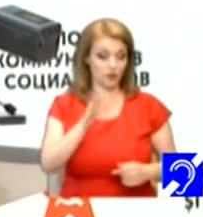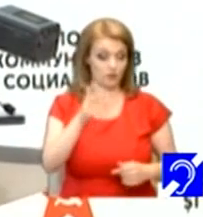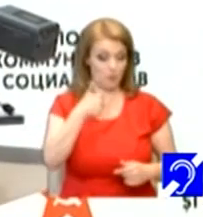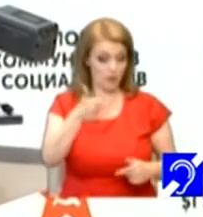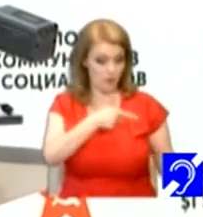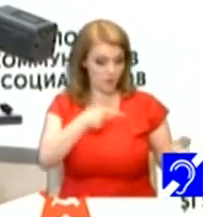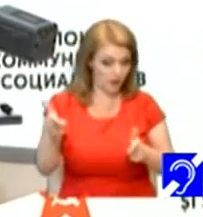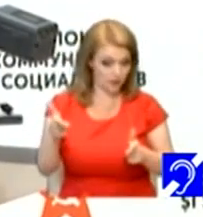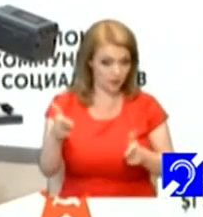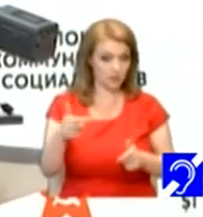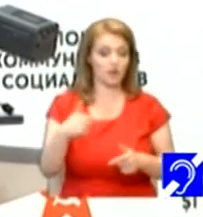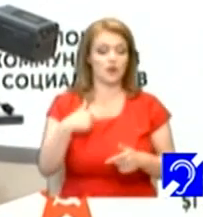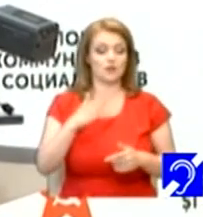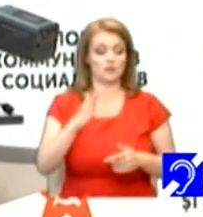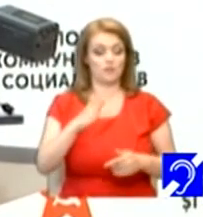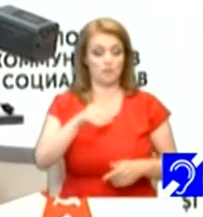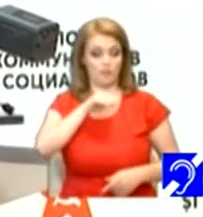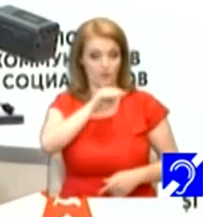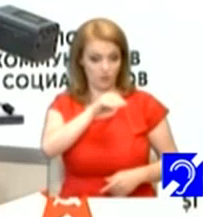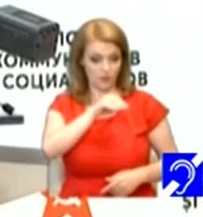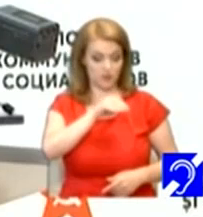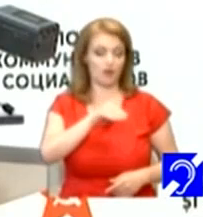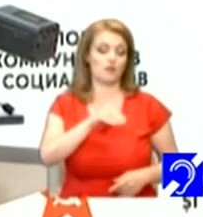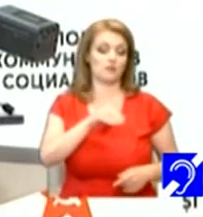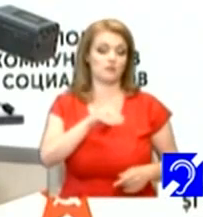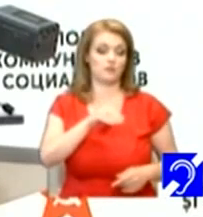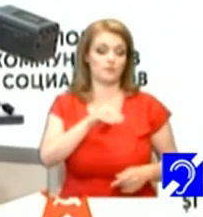pregătită, profesionistă, responsabilă.